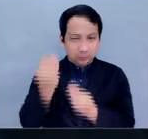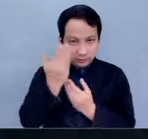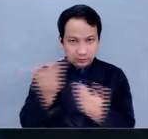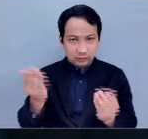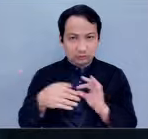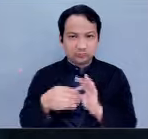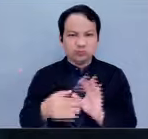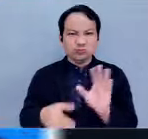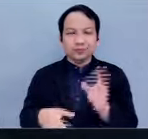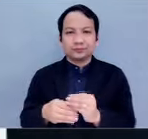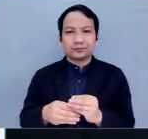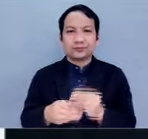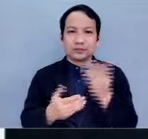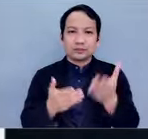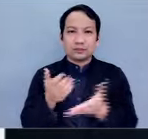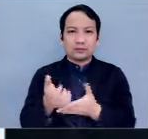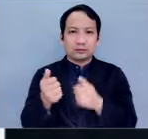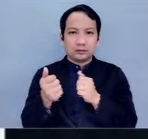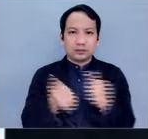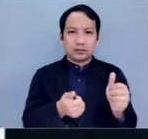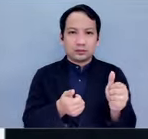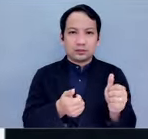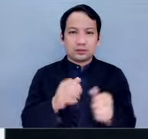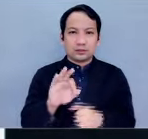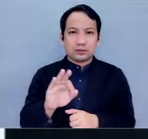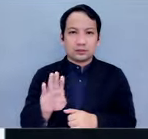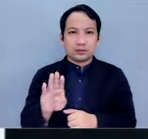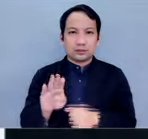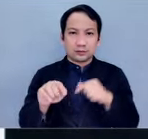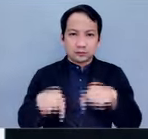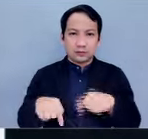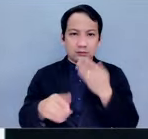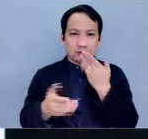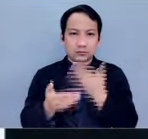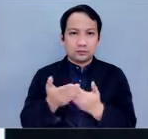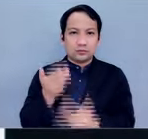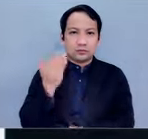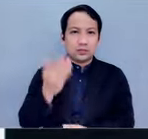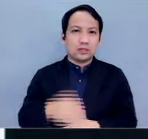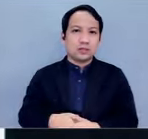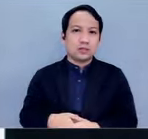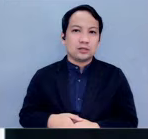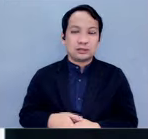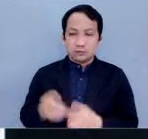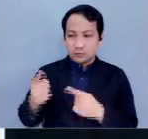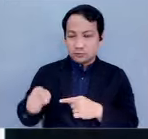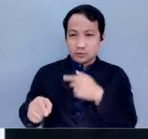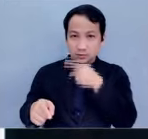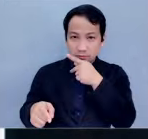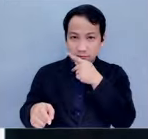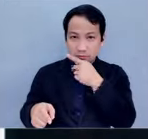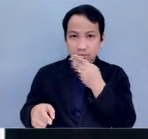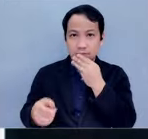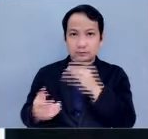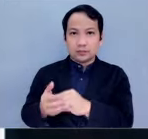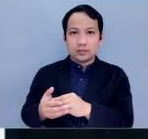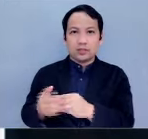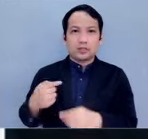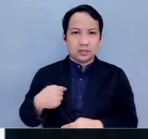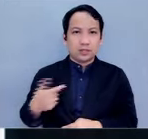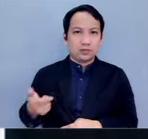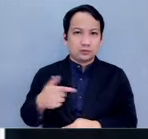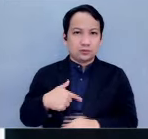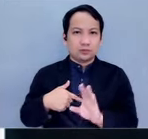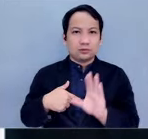inyong lingkod, i-follow lang ang Facebook page ng Good Morning Kapatid. Mangyaring i-private message po ninyo sa akin ang inyong